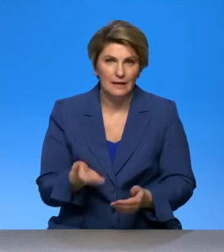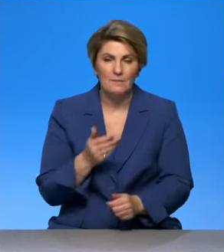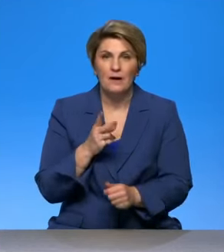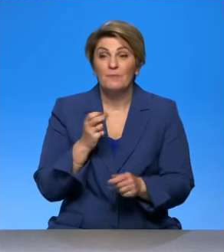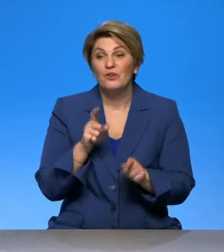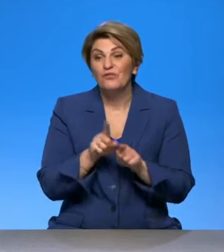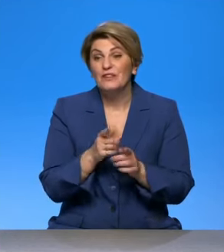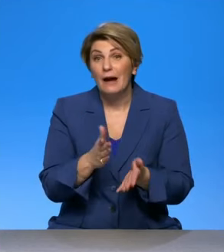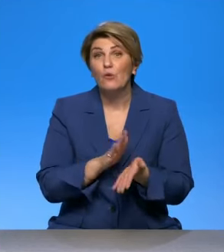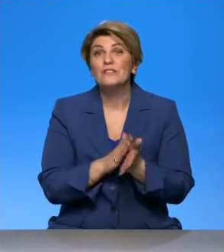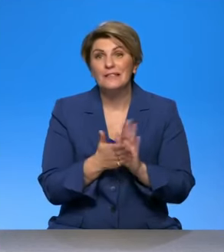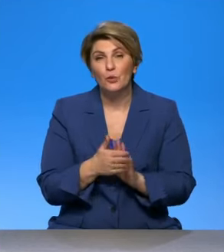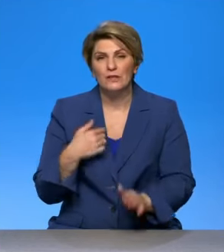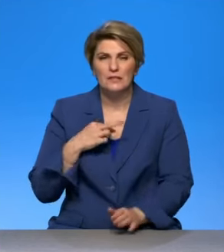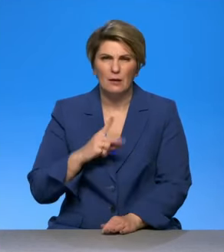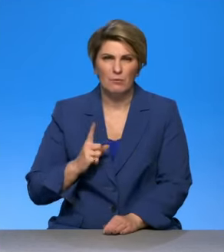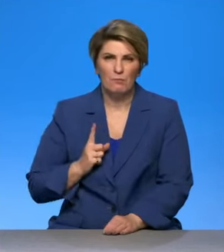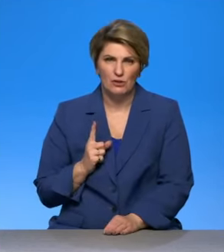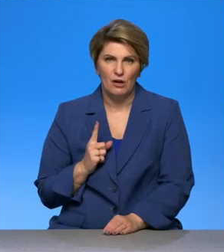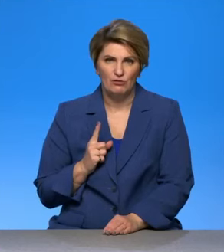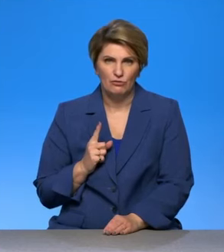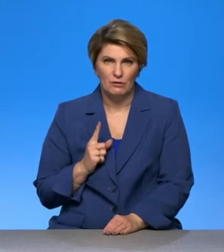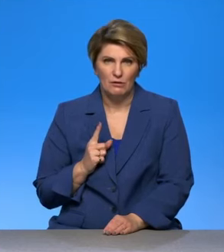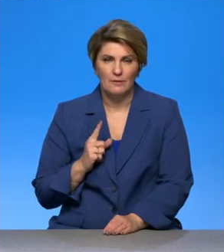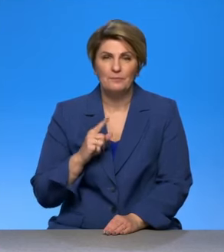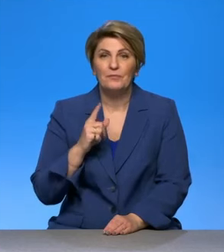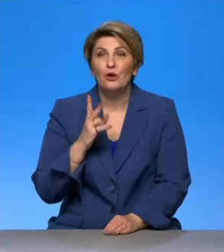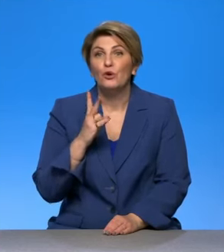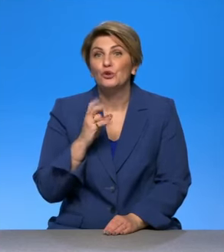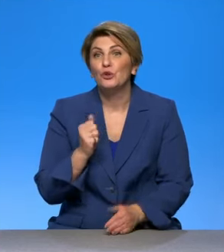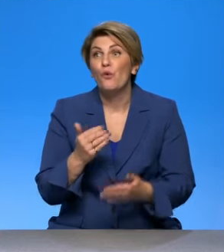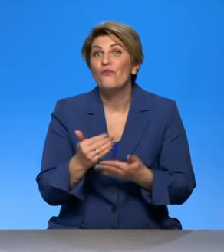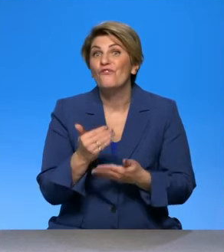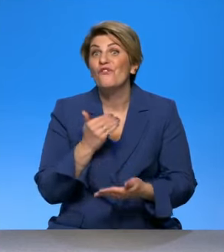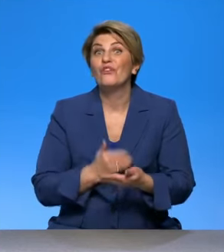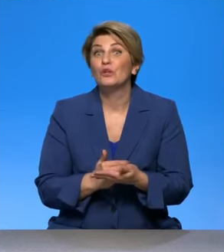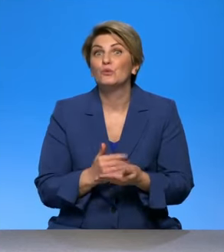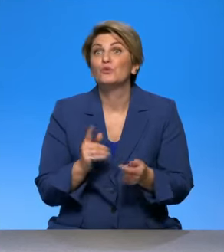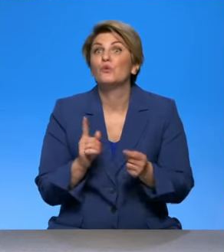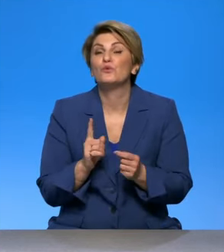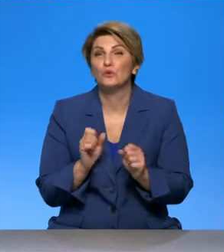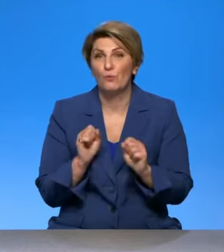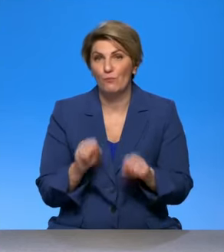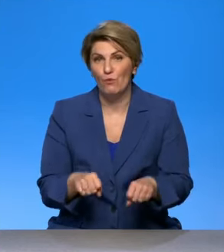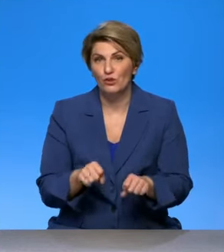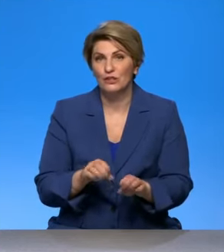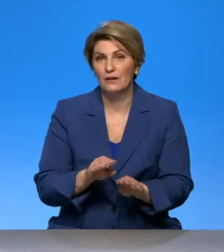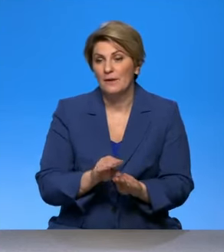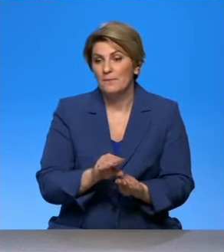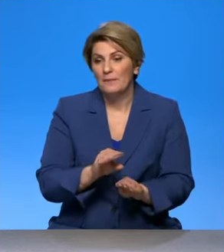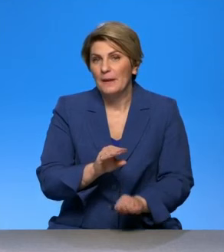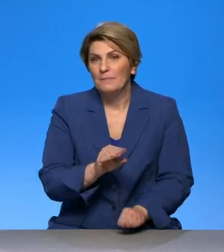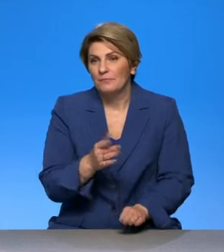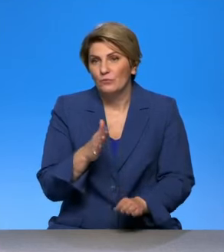бы переждал бы. Ну, в конце концов, можно отложить какое-то супер празднование